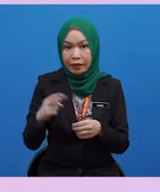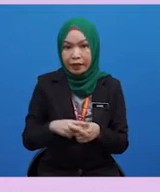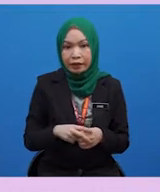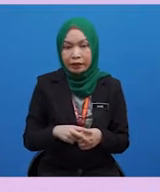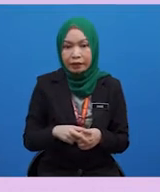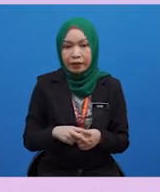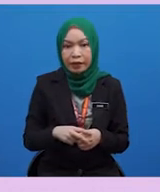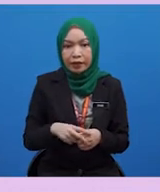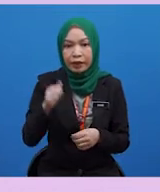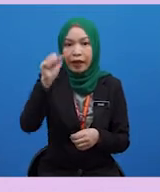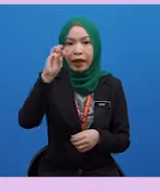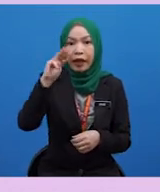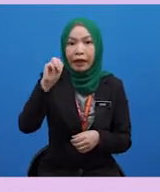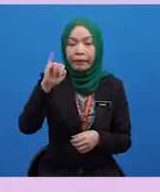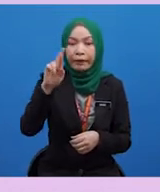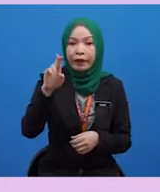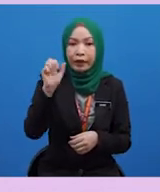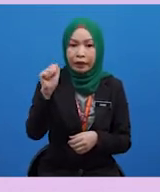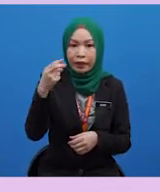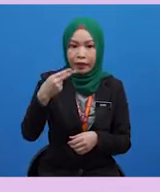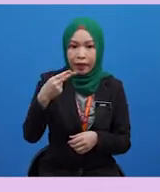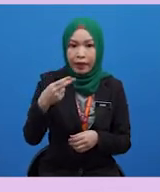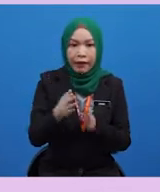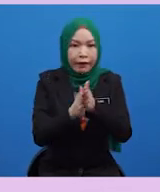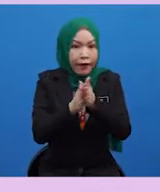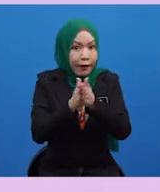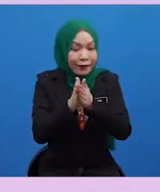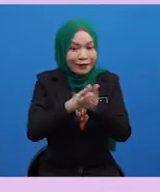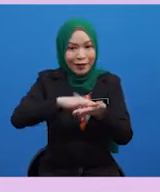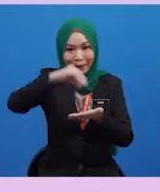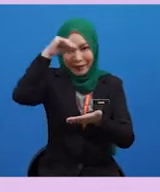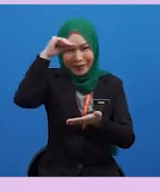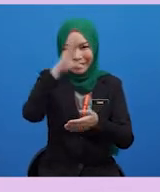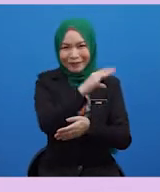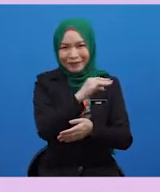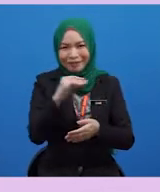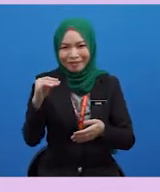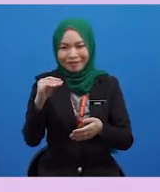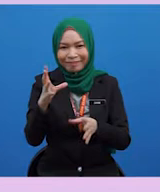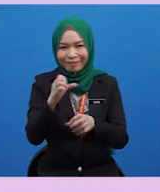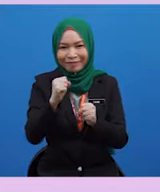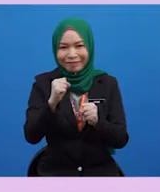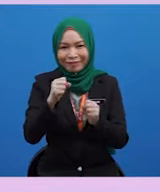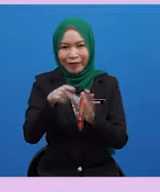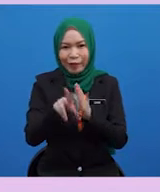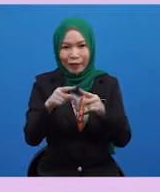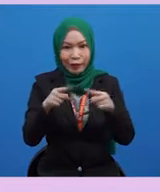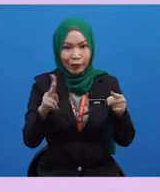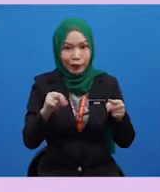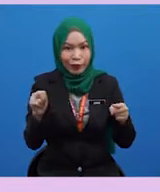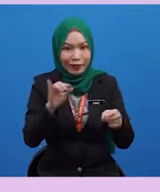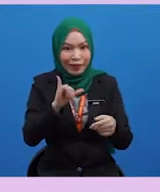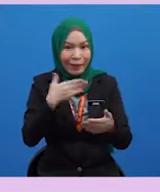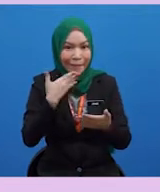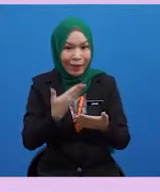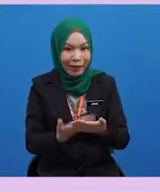Amirah rajin mengulang kaji pelajaran. Dia telah lulus dengan cemerlang dalam ujian